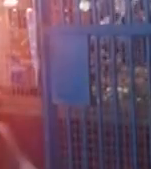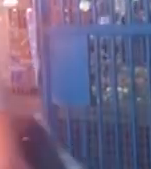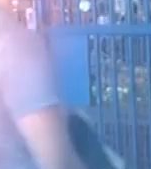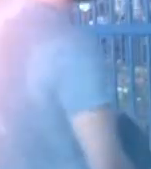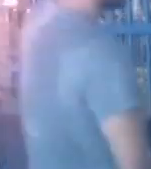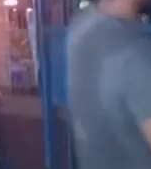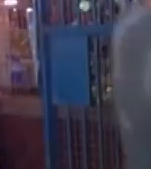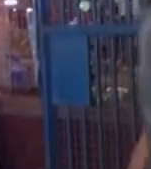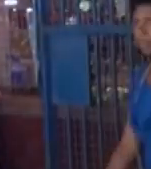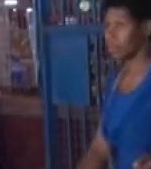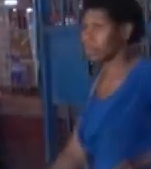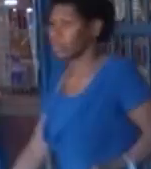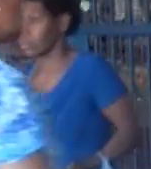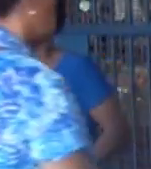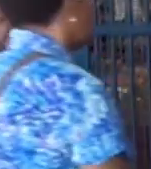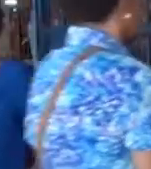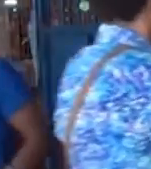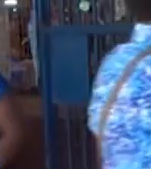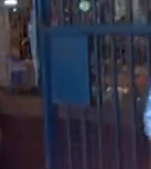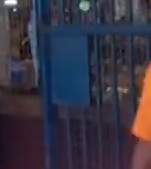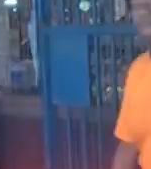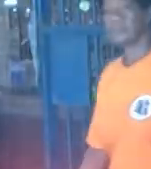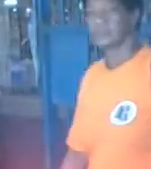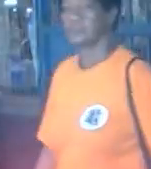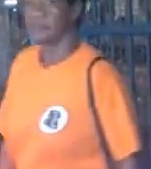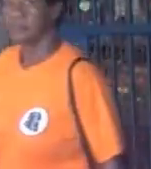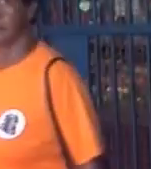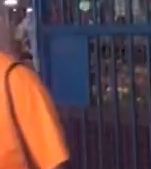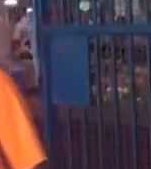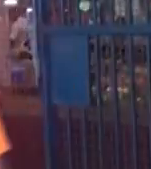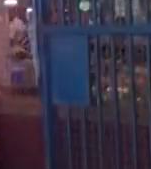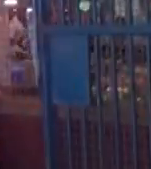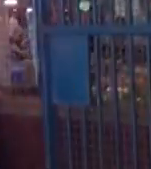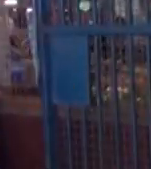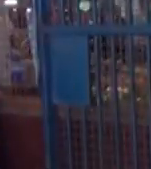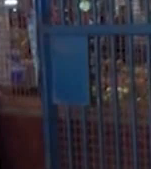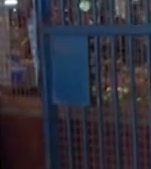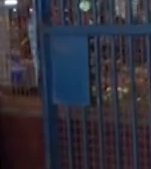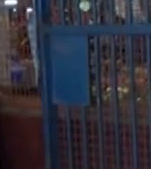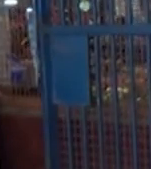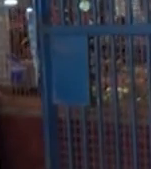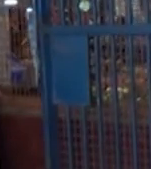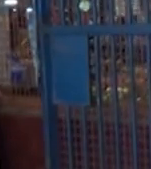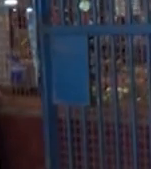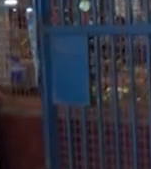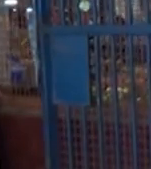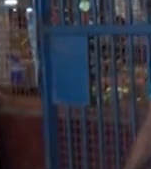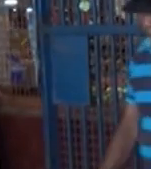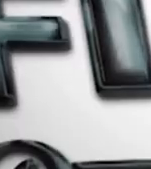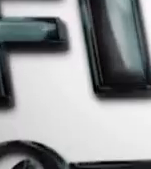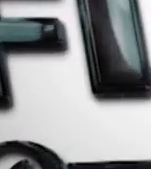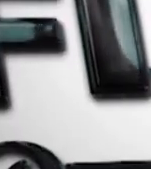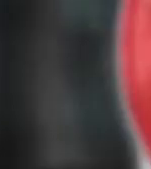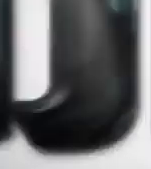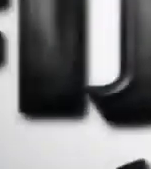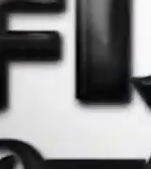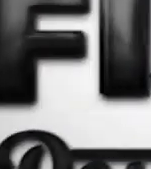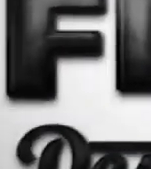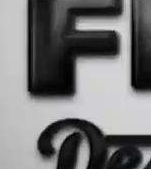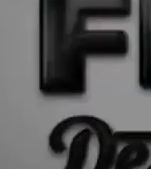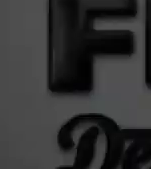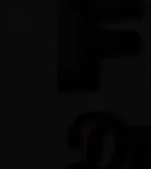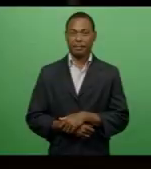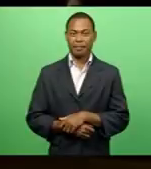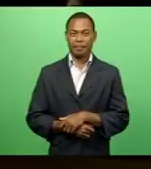कुमार स्वामी नायक है गोंगो लिबू लटोका रेडियो फीजी 2 में पुराना गाना लगे हमें बहुत अच्छा लगे रेडियो फीजी